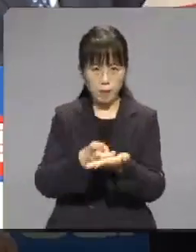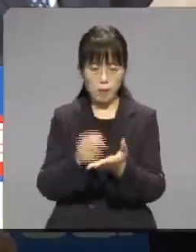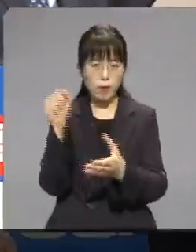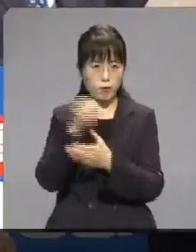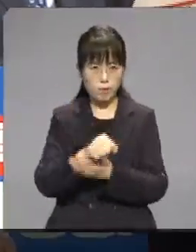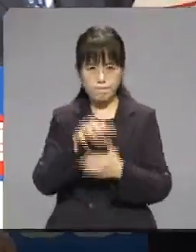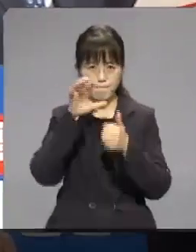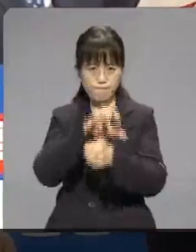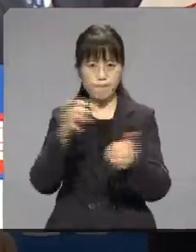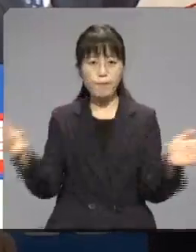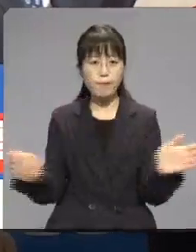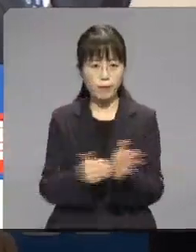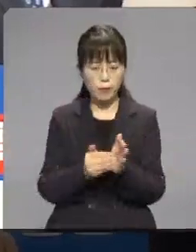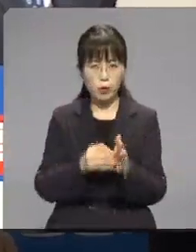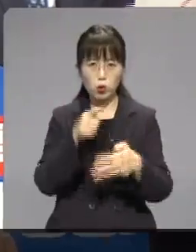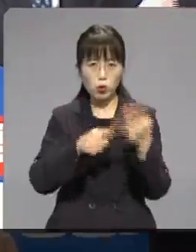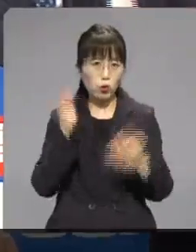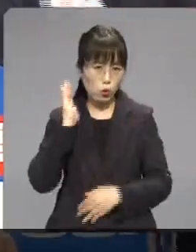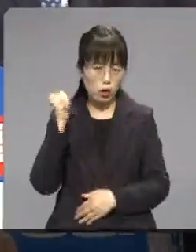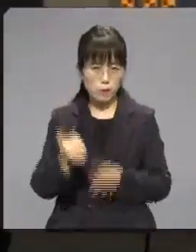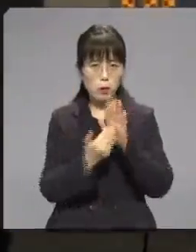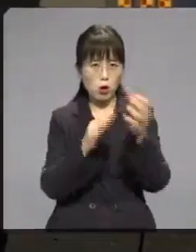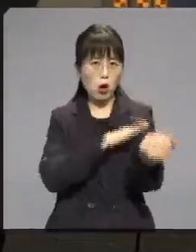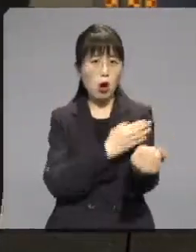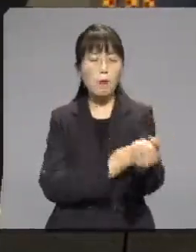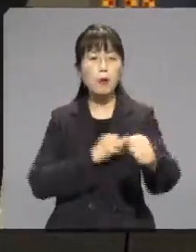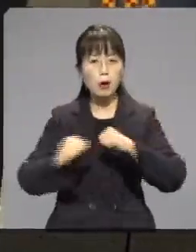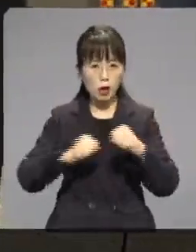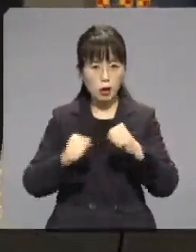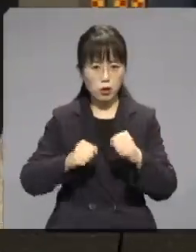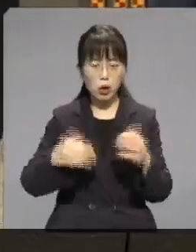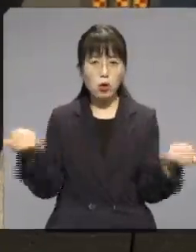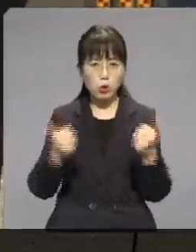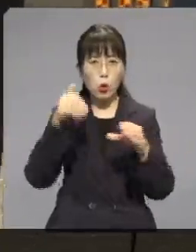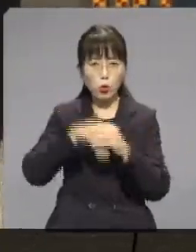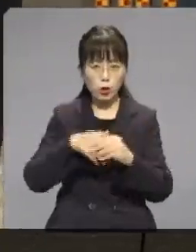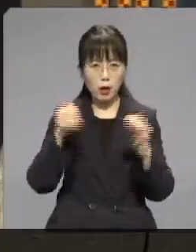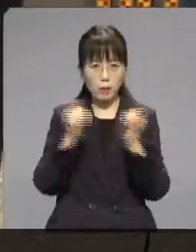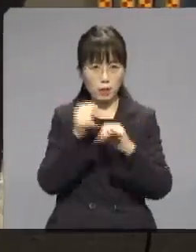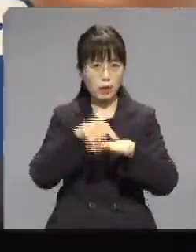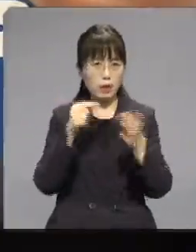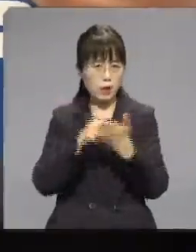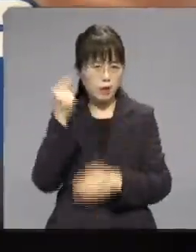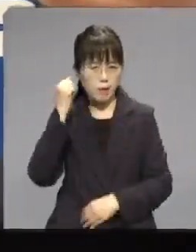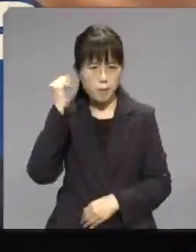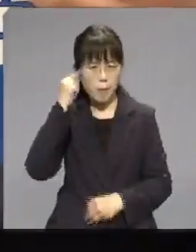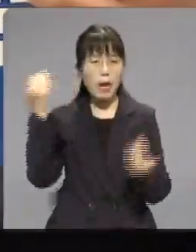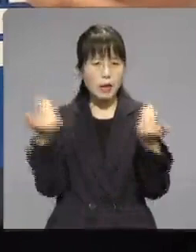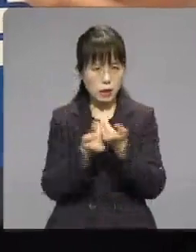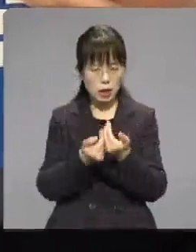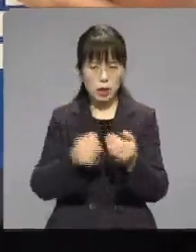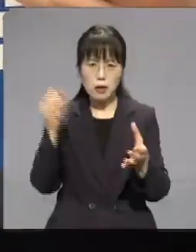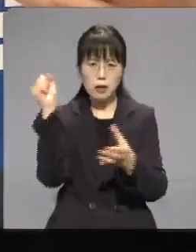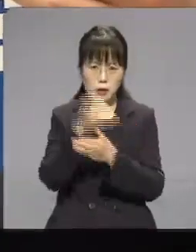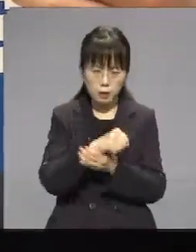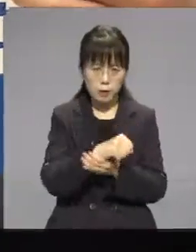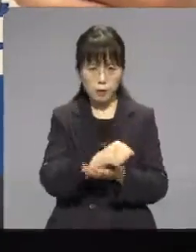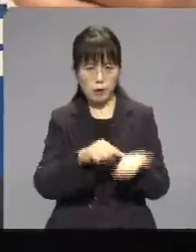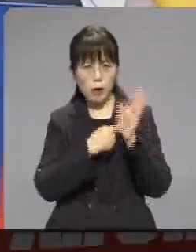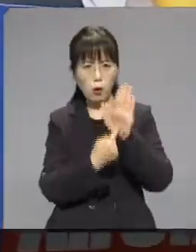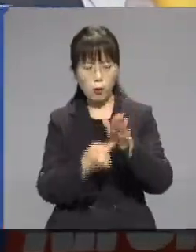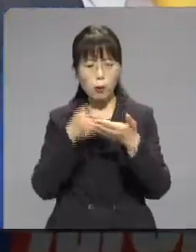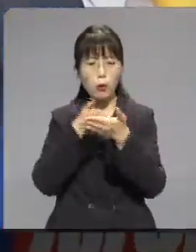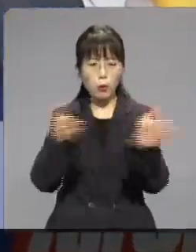거듭 압박했습니다. 윤 대통령의 거부권 행사는 총선 민심 거부라며 즉각 수용과 공포를